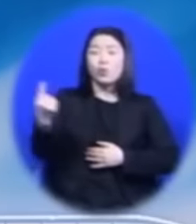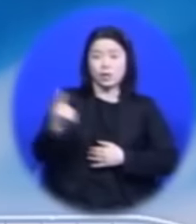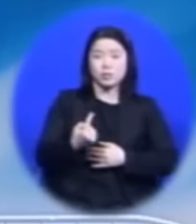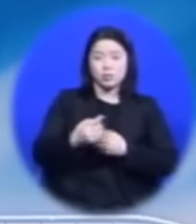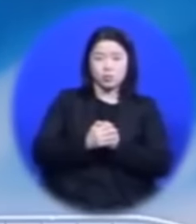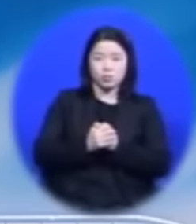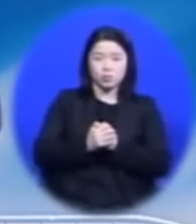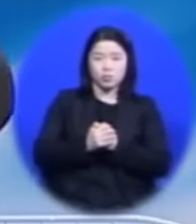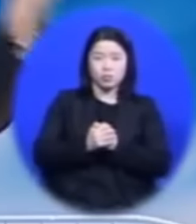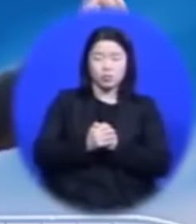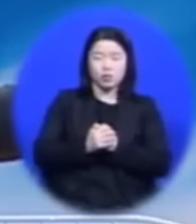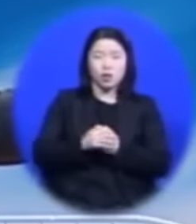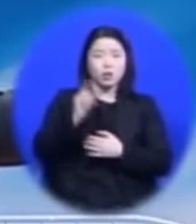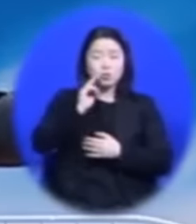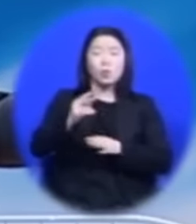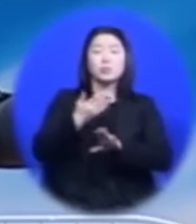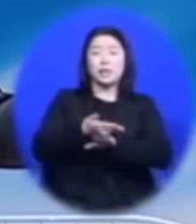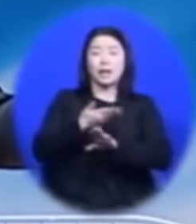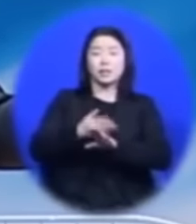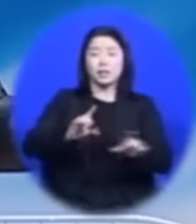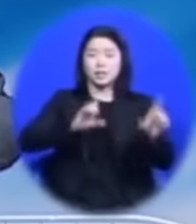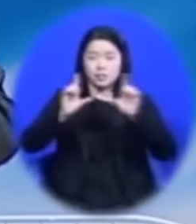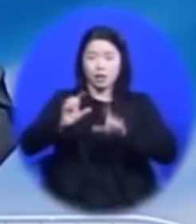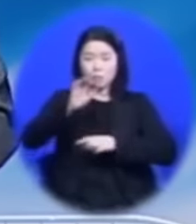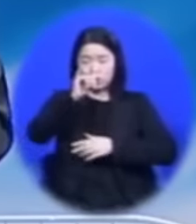사람들이 너무 다르게 사니까.